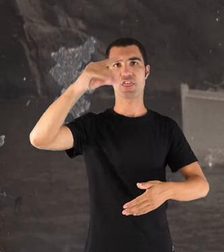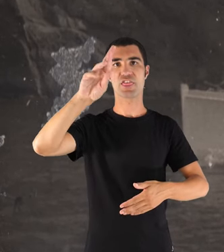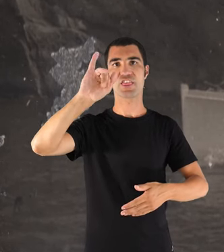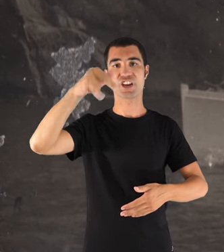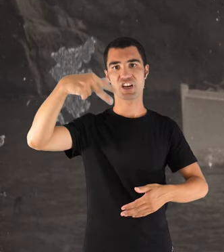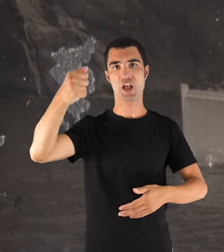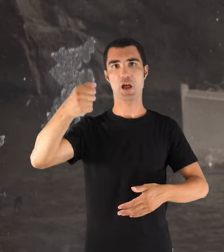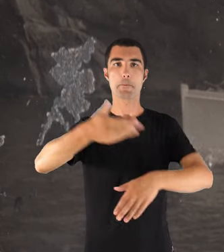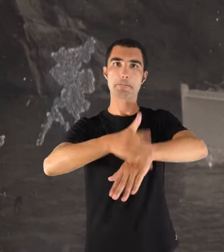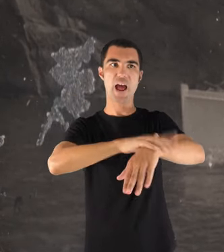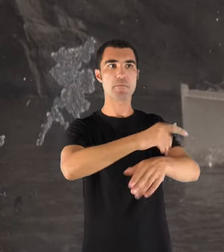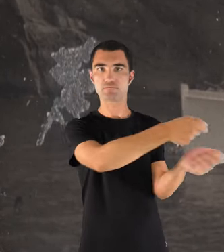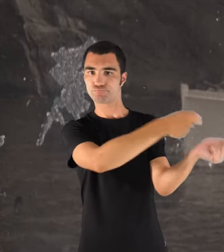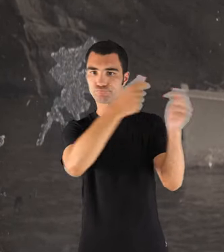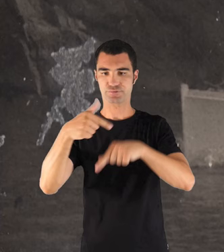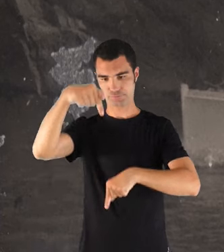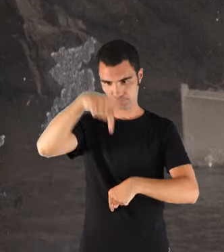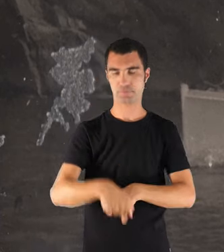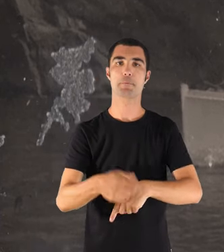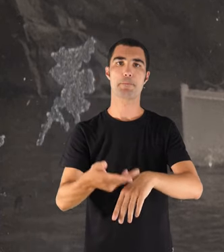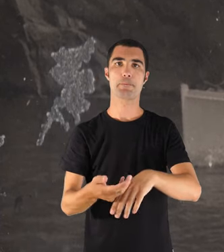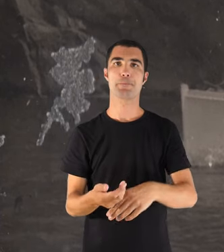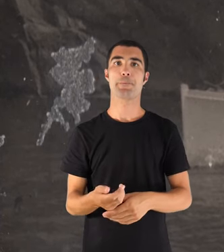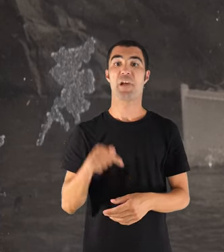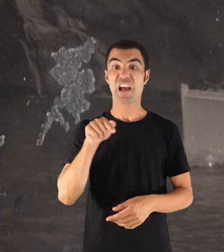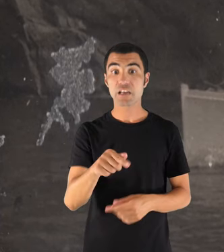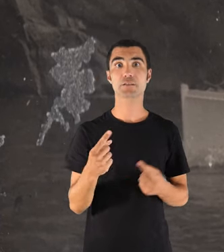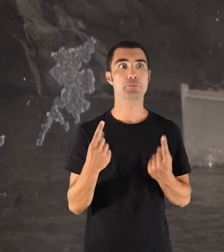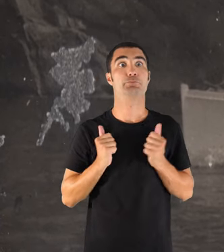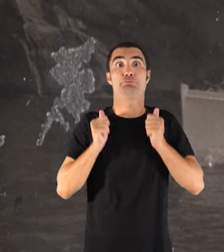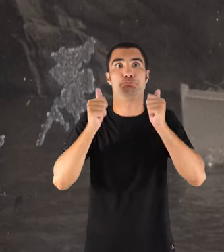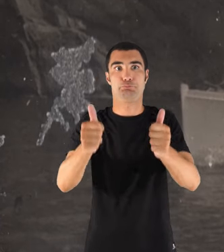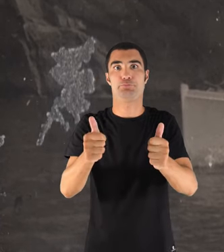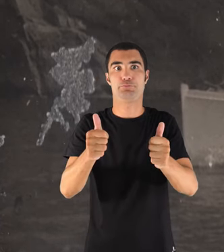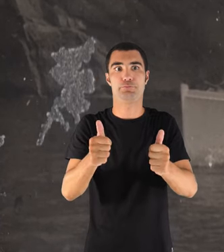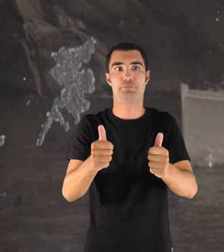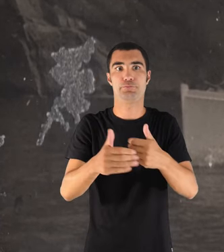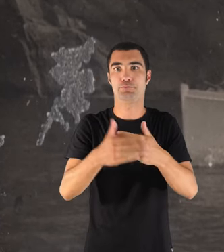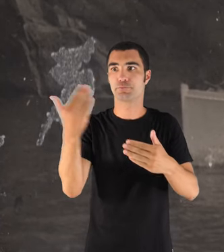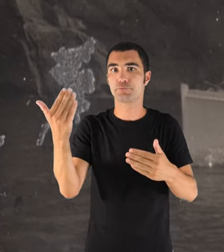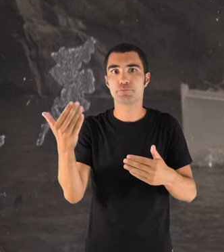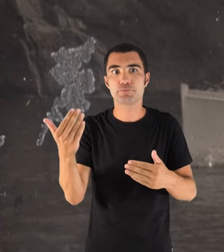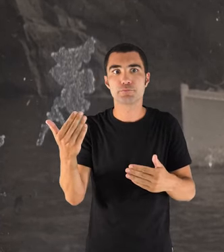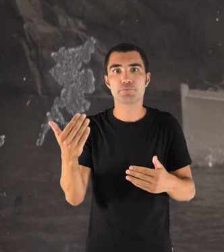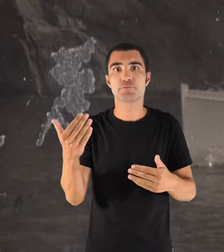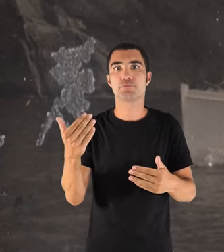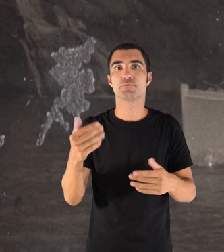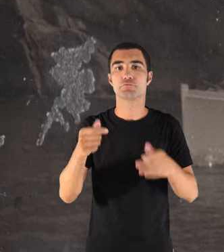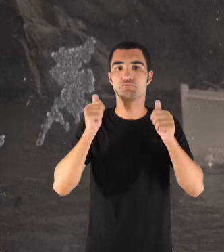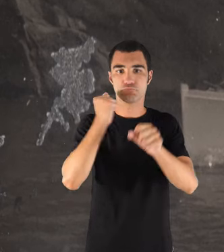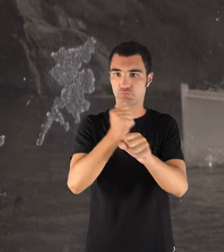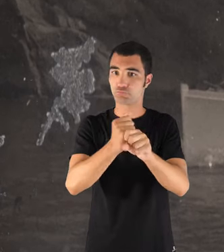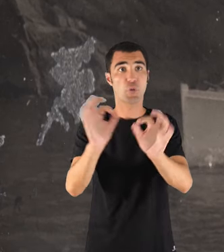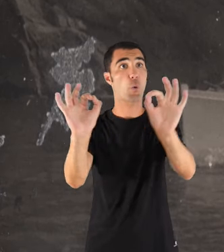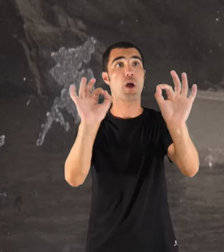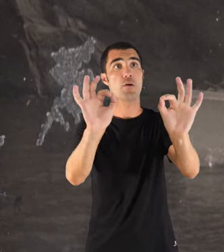Aquesta golondrina els primers anys va fer feina així com estava, però